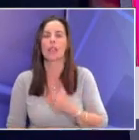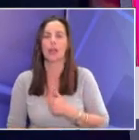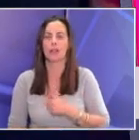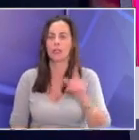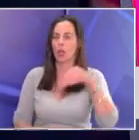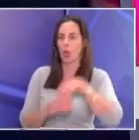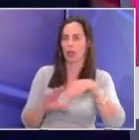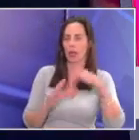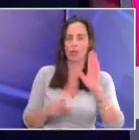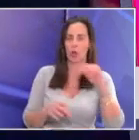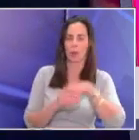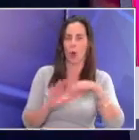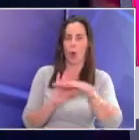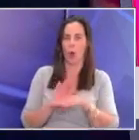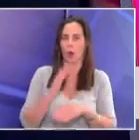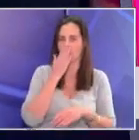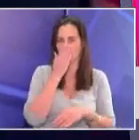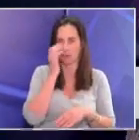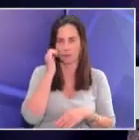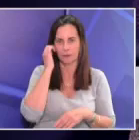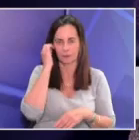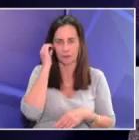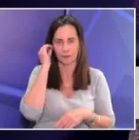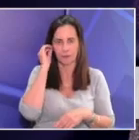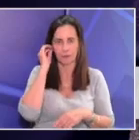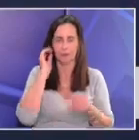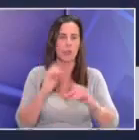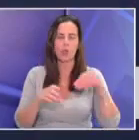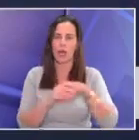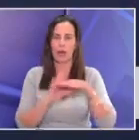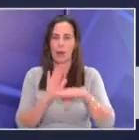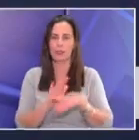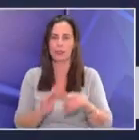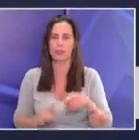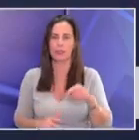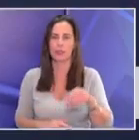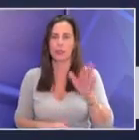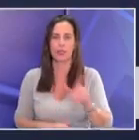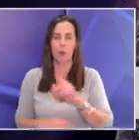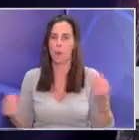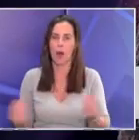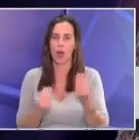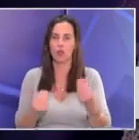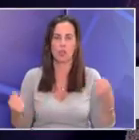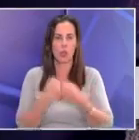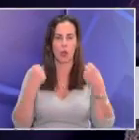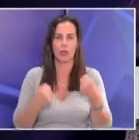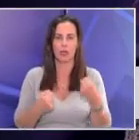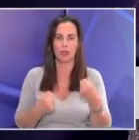ישראל? זה לא חלק מהחוק. זה לא חלק מהחוק. לא, זה לא חלק מהחוק, וזה גם לא משהו שסותר